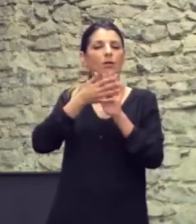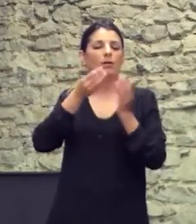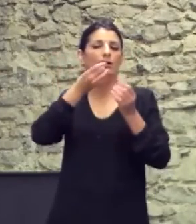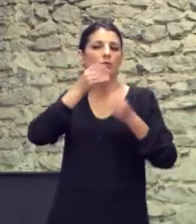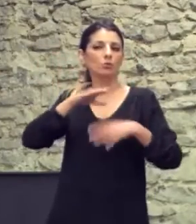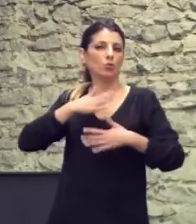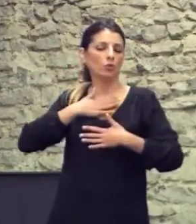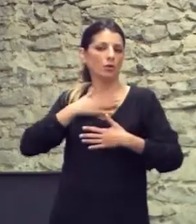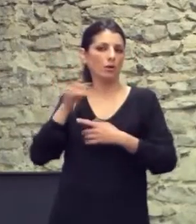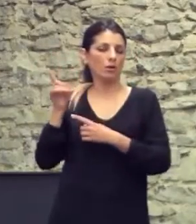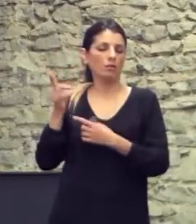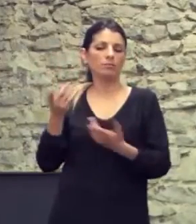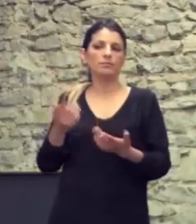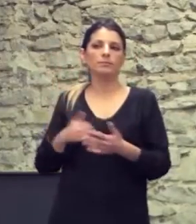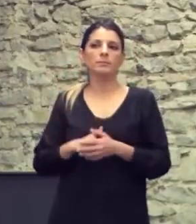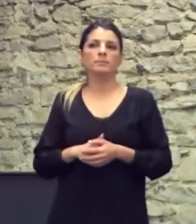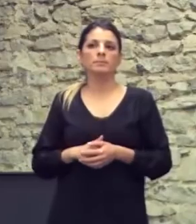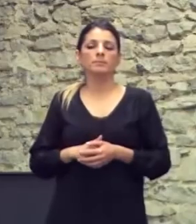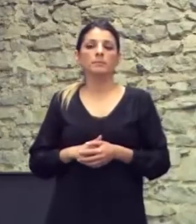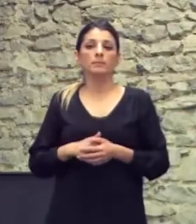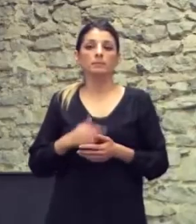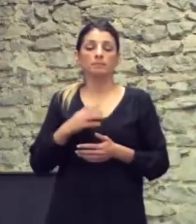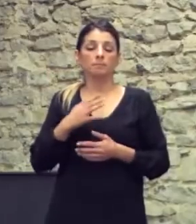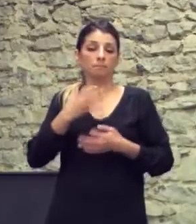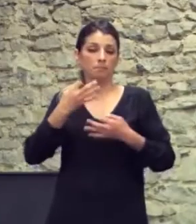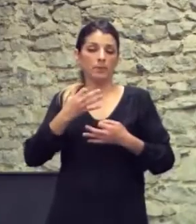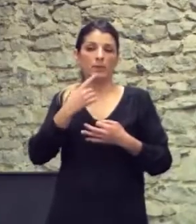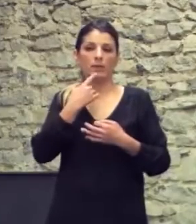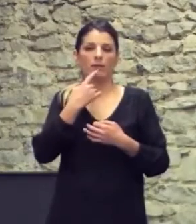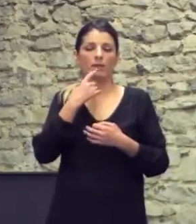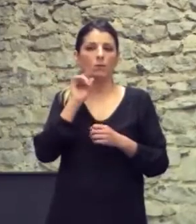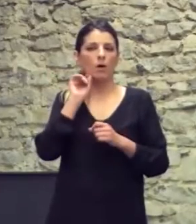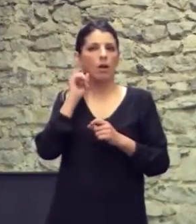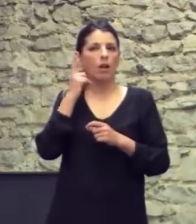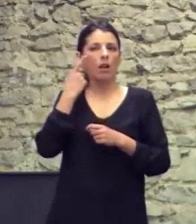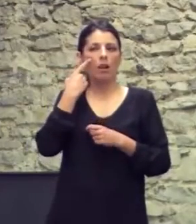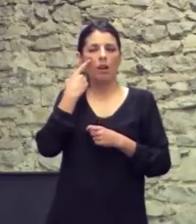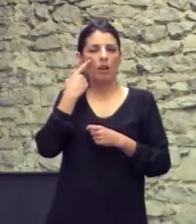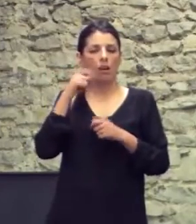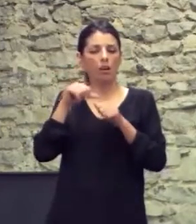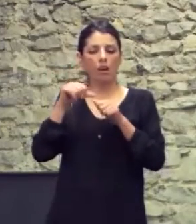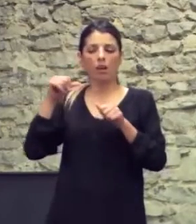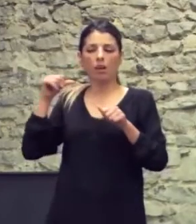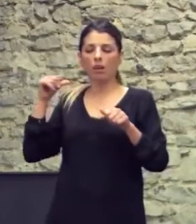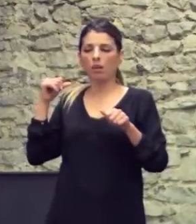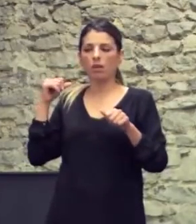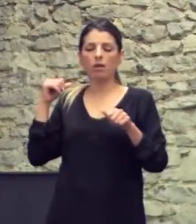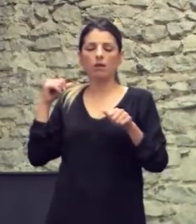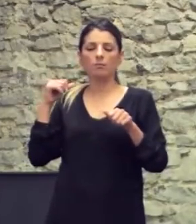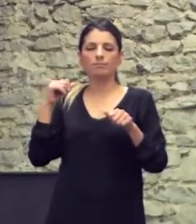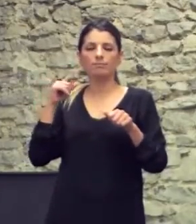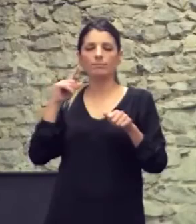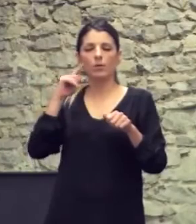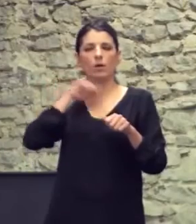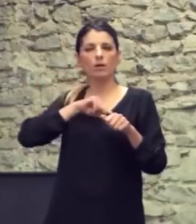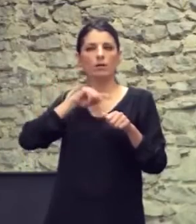bere, eta hain zuzen ere esaten duenean konturatu zela urte luzetarako giltzapetuta zegoela,